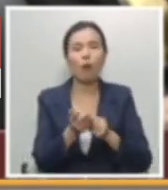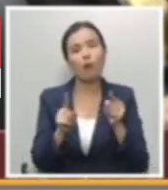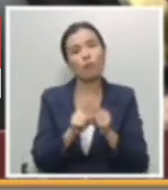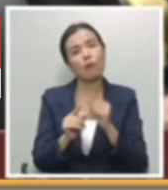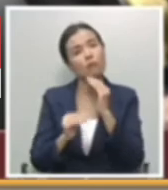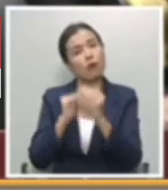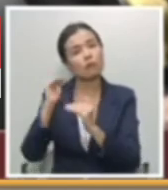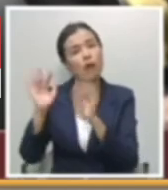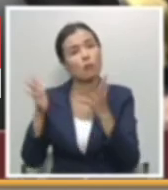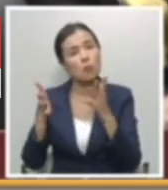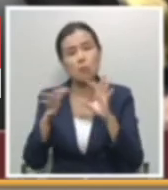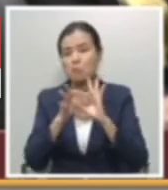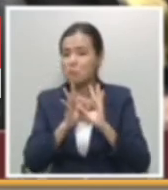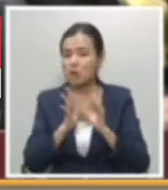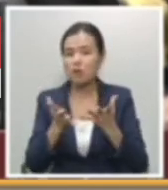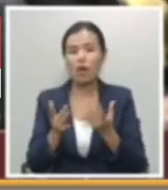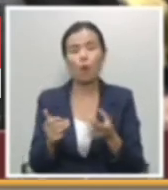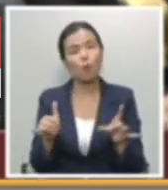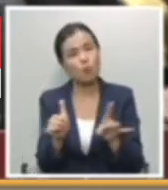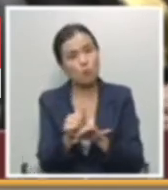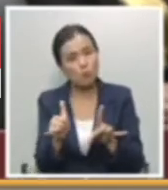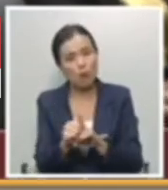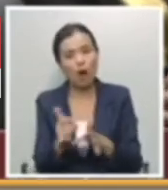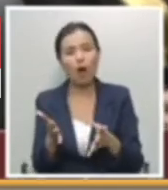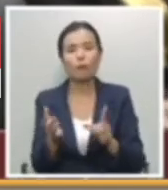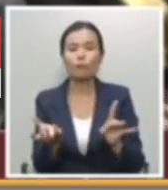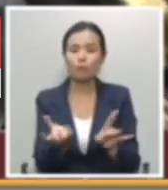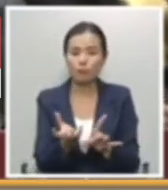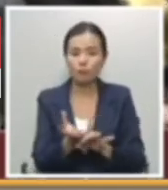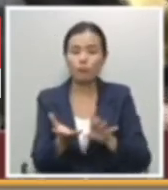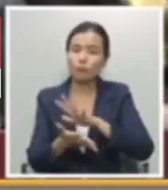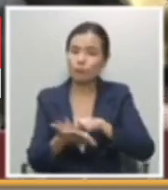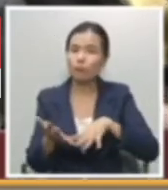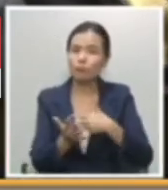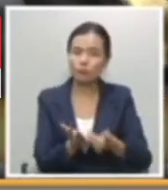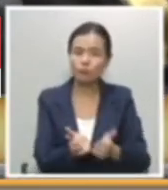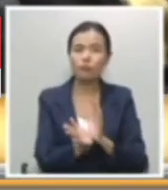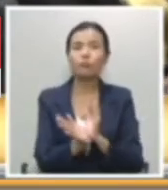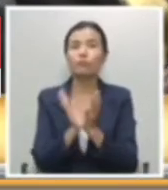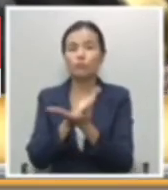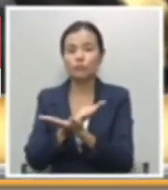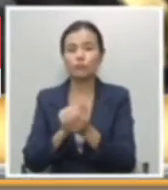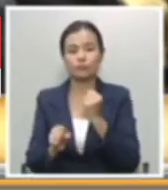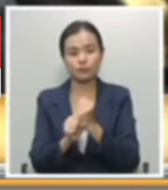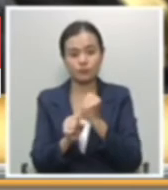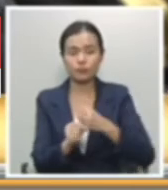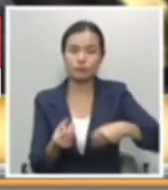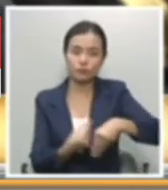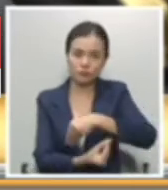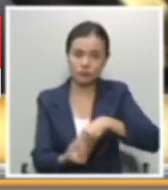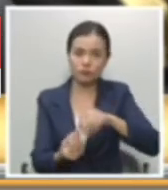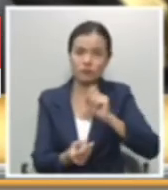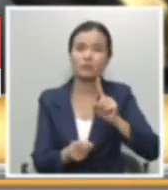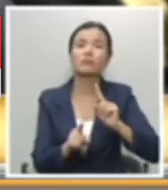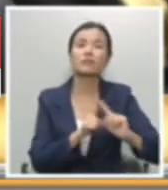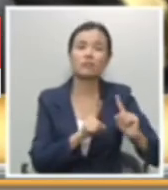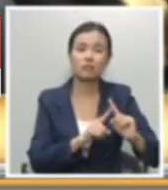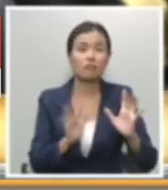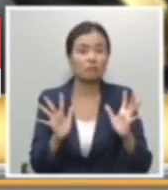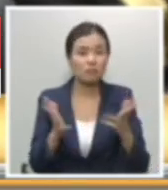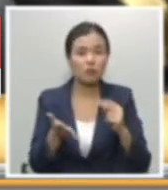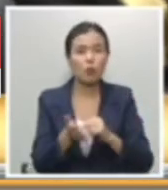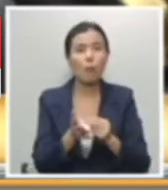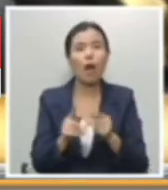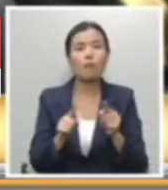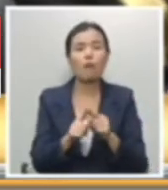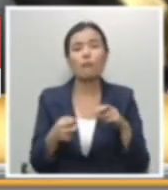ฒนาผลิตภาพและปรับแผนในการทำธุรกิจเป็นเพียงการยืดปัญห